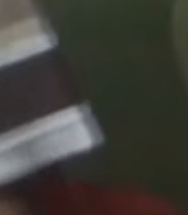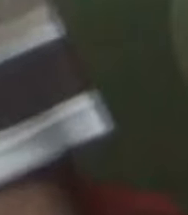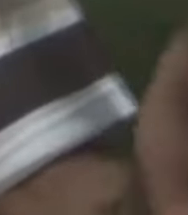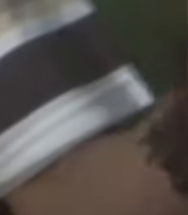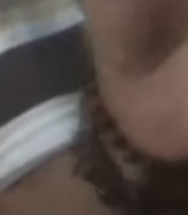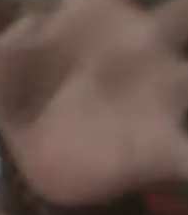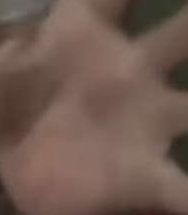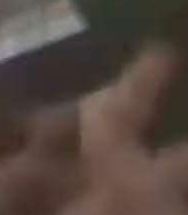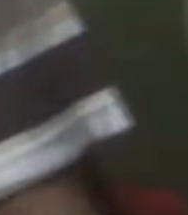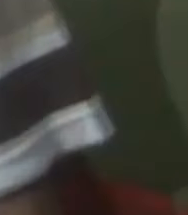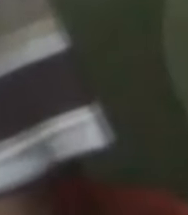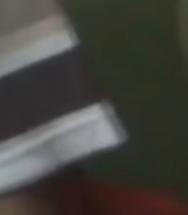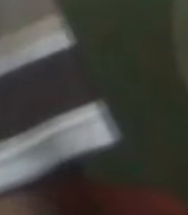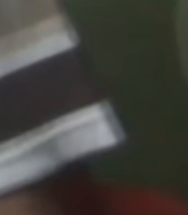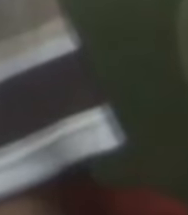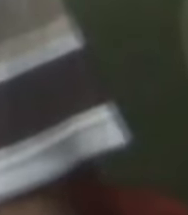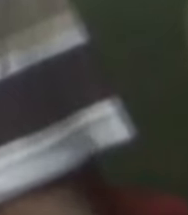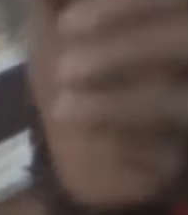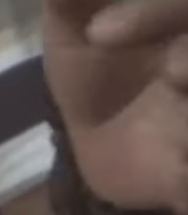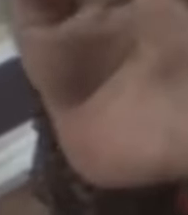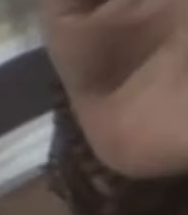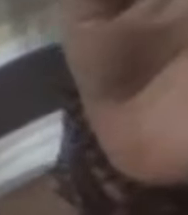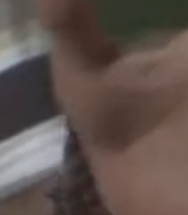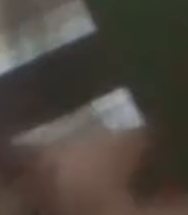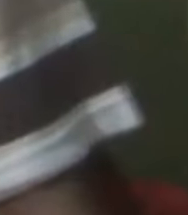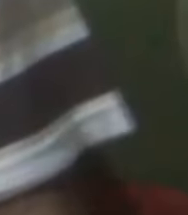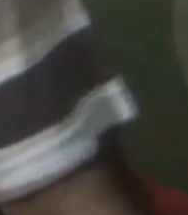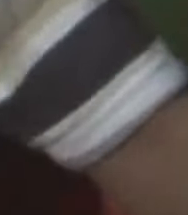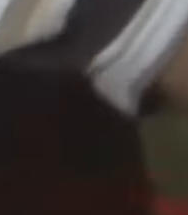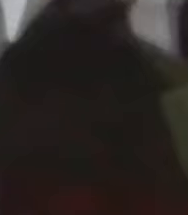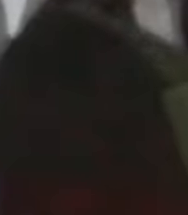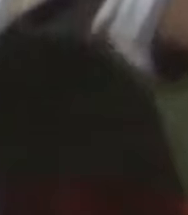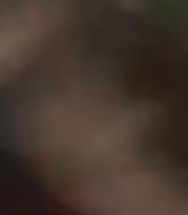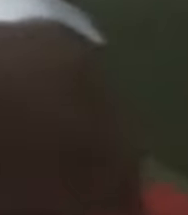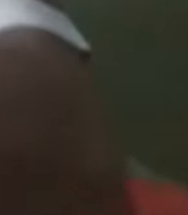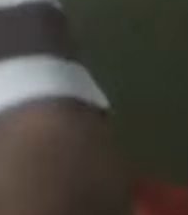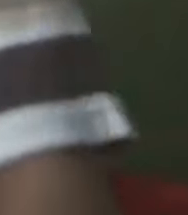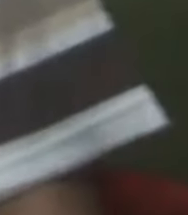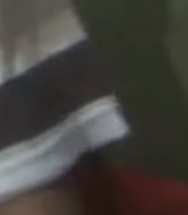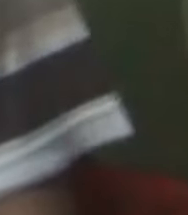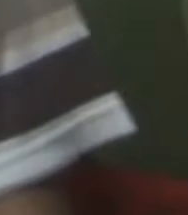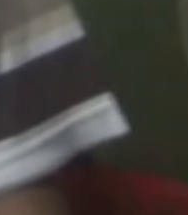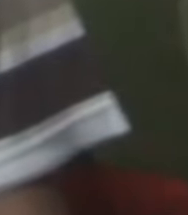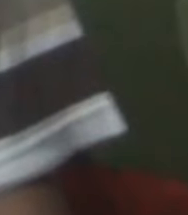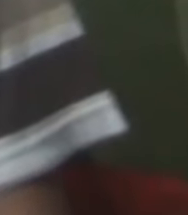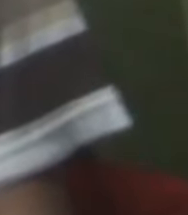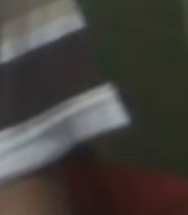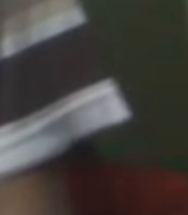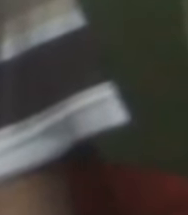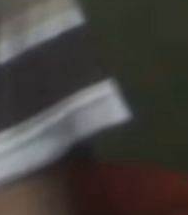Tanpa ya ada tanda-tanda atau gimana, apa biasanya krek atau gimana, tahu-tahu bruk, langsung ambruk aja